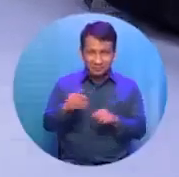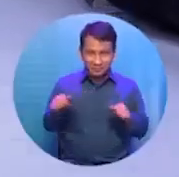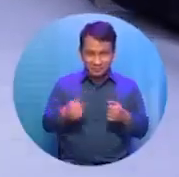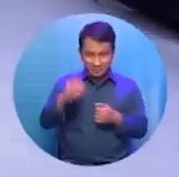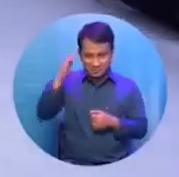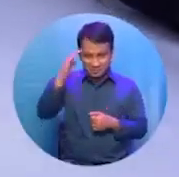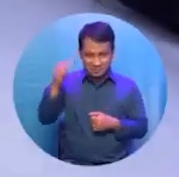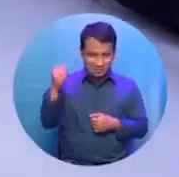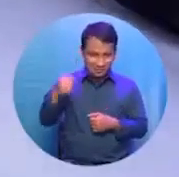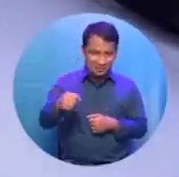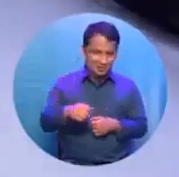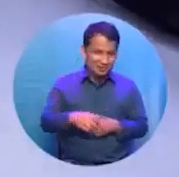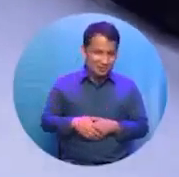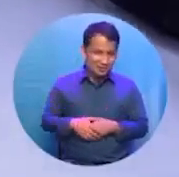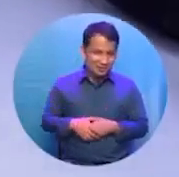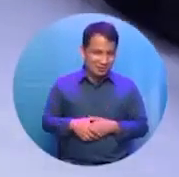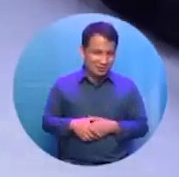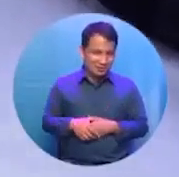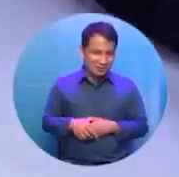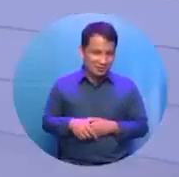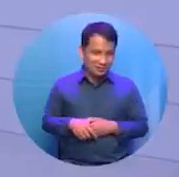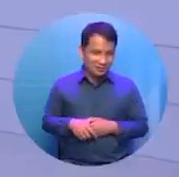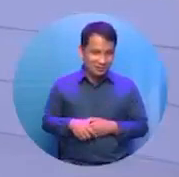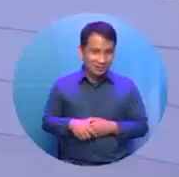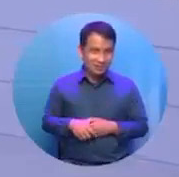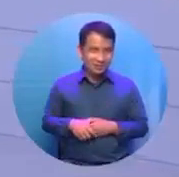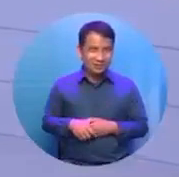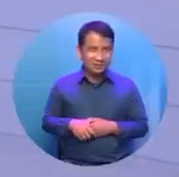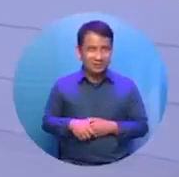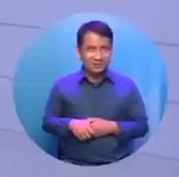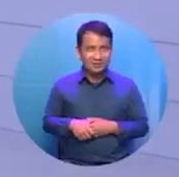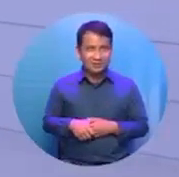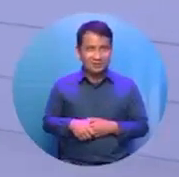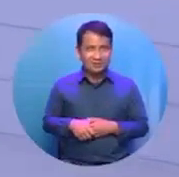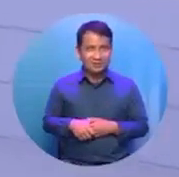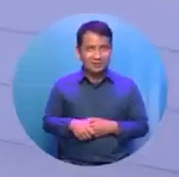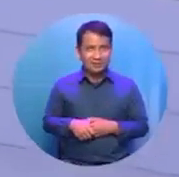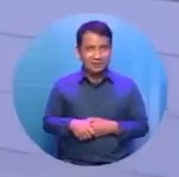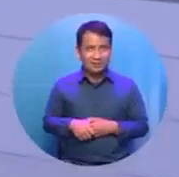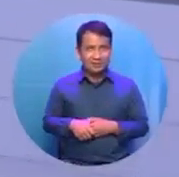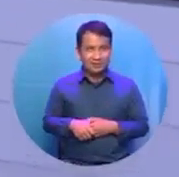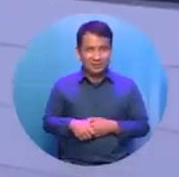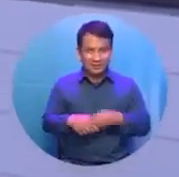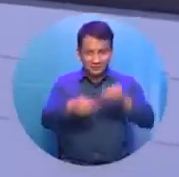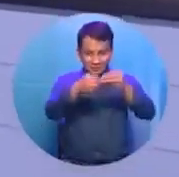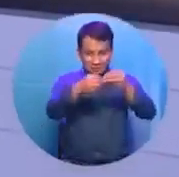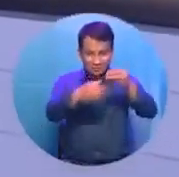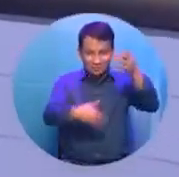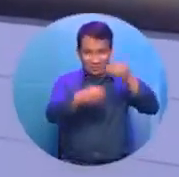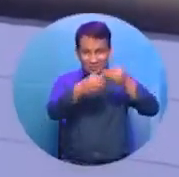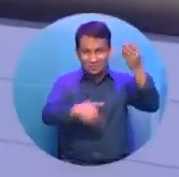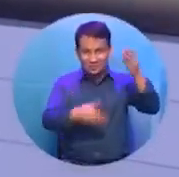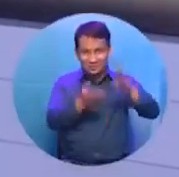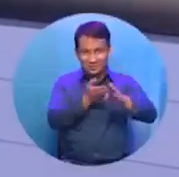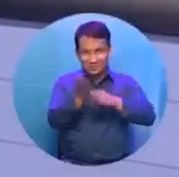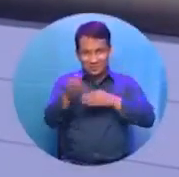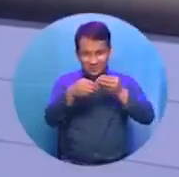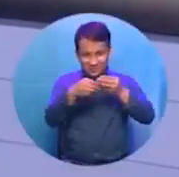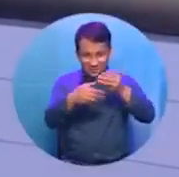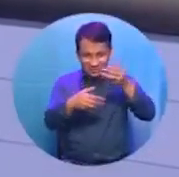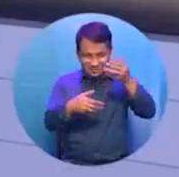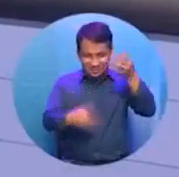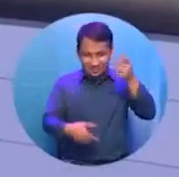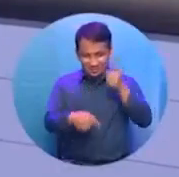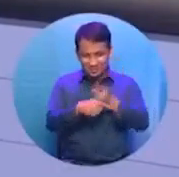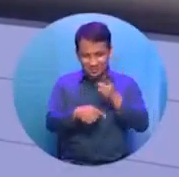Idol in Action? Kaya? Opo, sir. Oh, sige, ha? Ito'y parang metro. Tuwing diretso yung kanta mo at nabibigkas